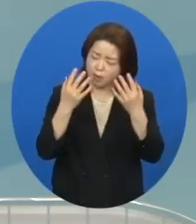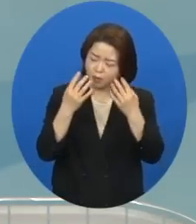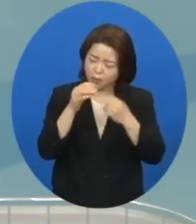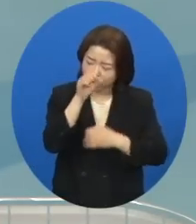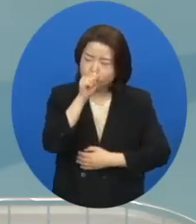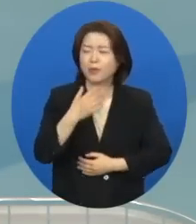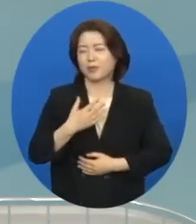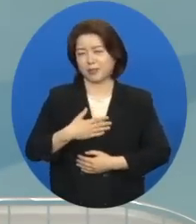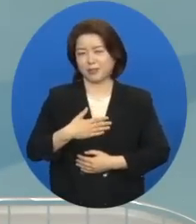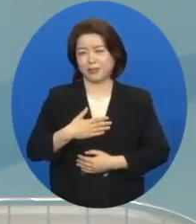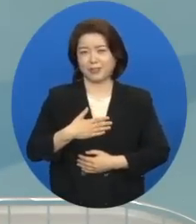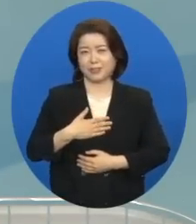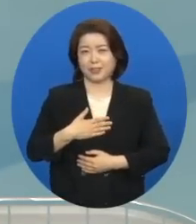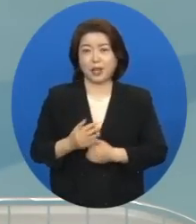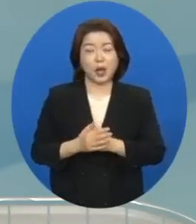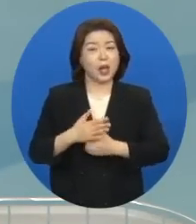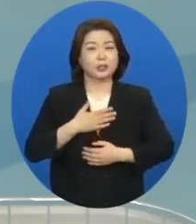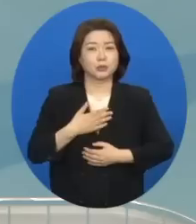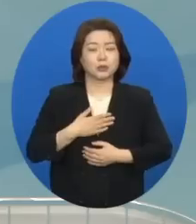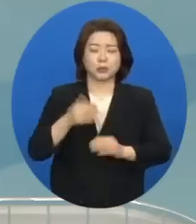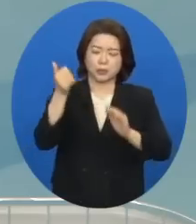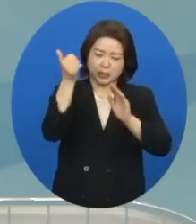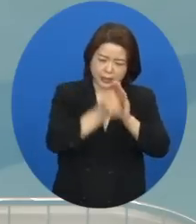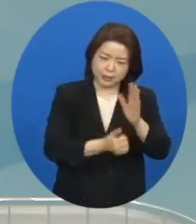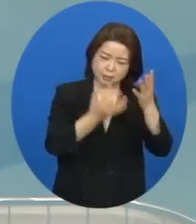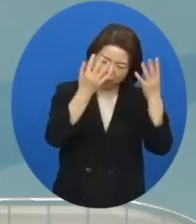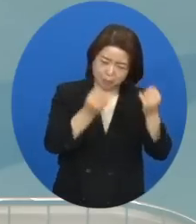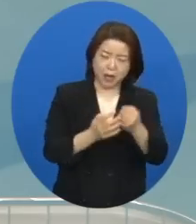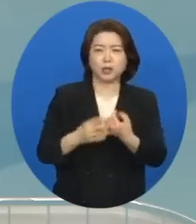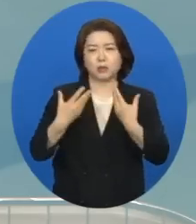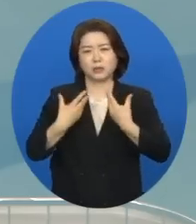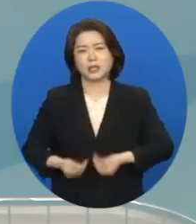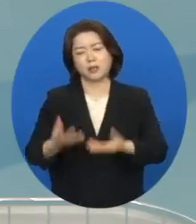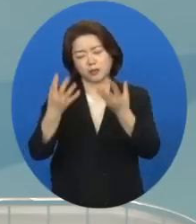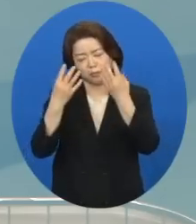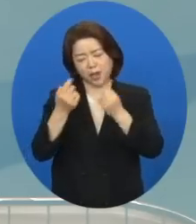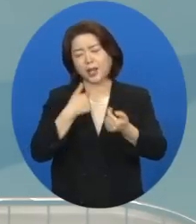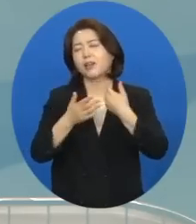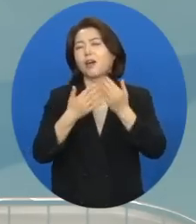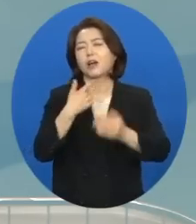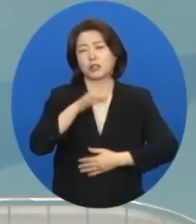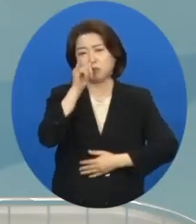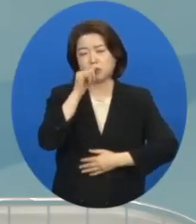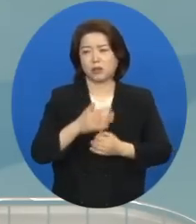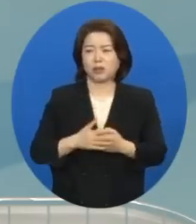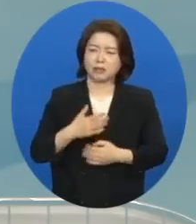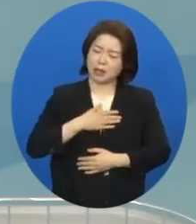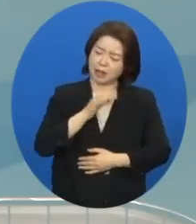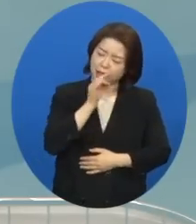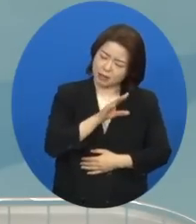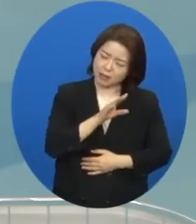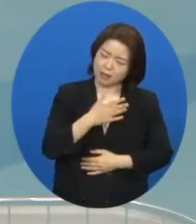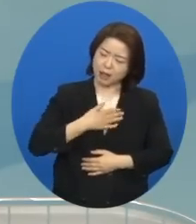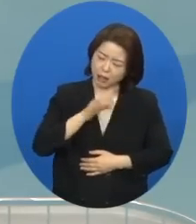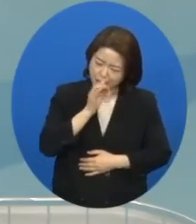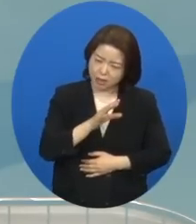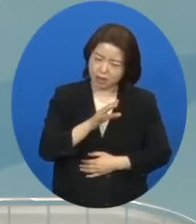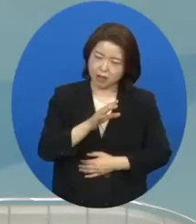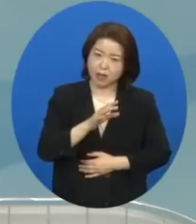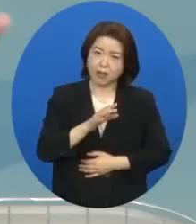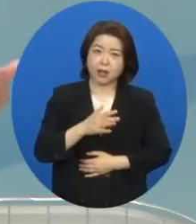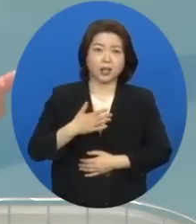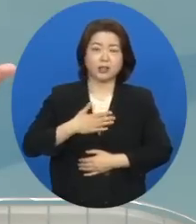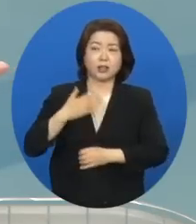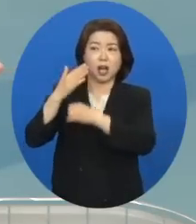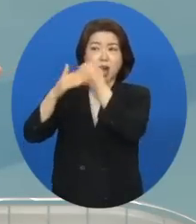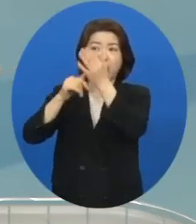모릅니다. 저도 실패도 많이 했고 좌절도 많이 겪었습니다. 난 안 되나 봐. 난 안 되나 봐. 나는